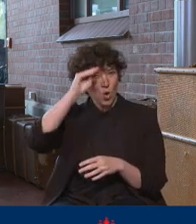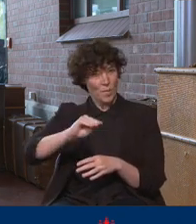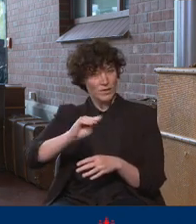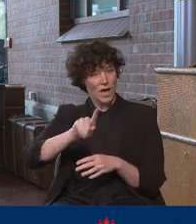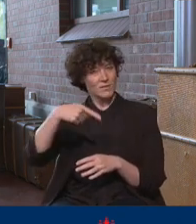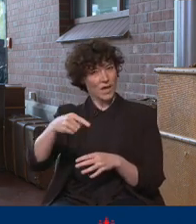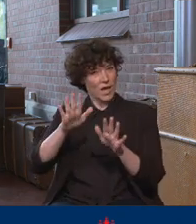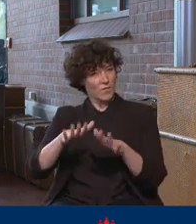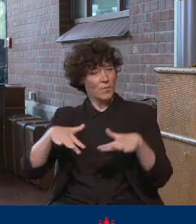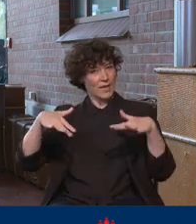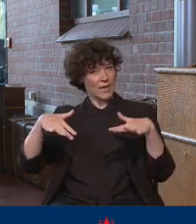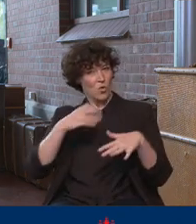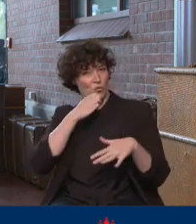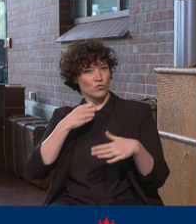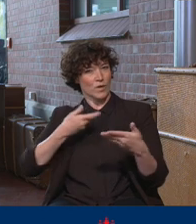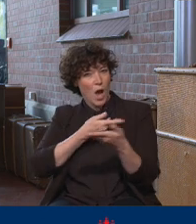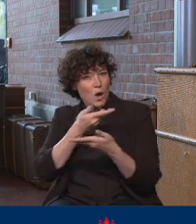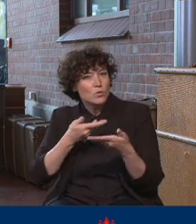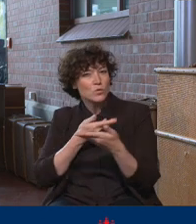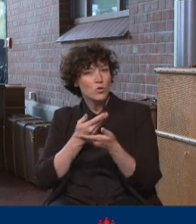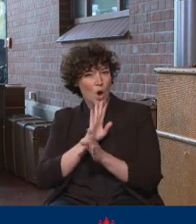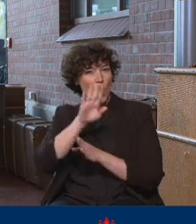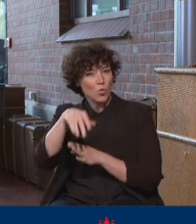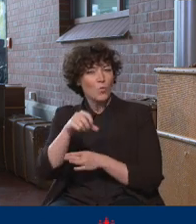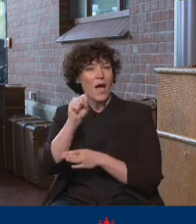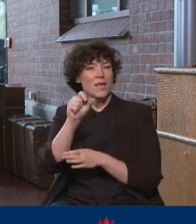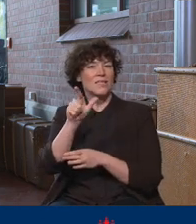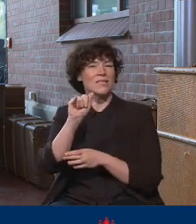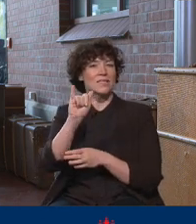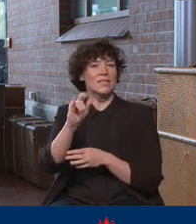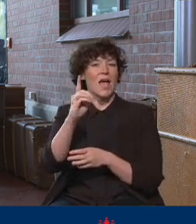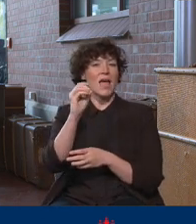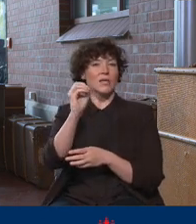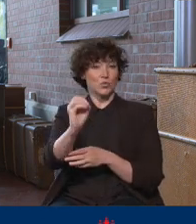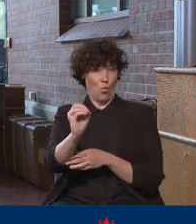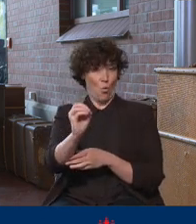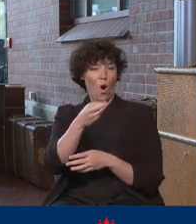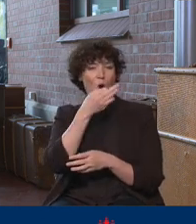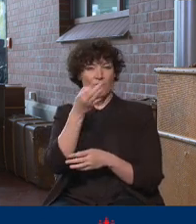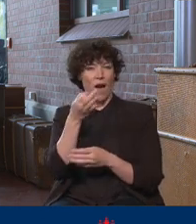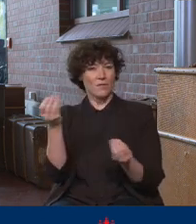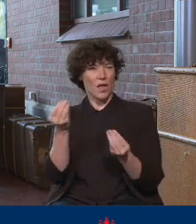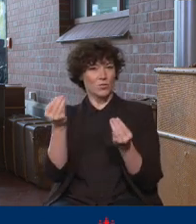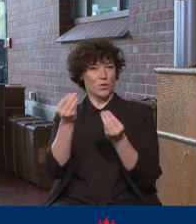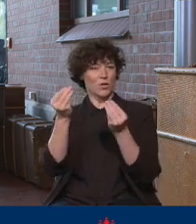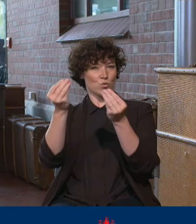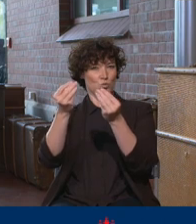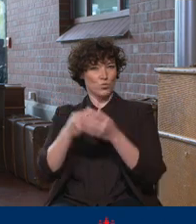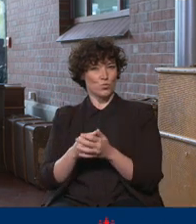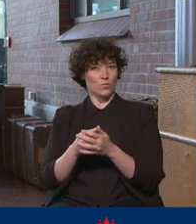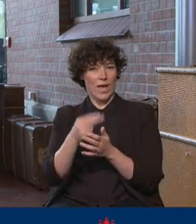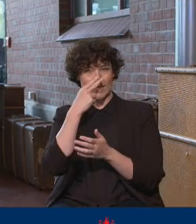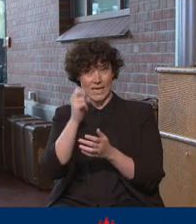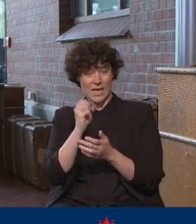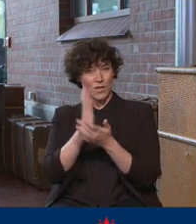über einige fragen mit hinein geben sie sehen hier auf diesem chart ist es schon ein bisschen was